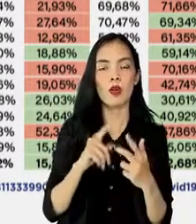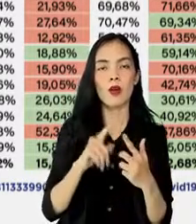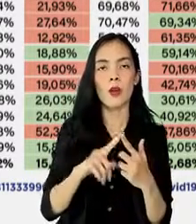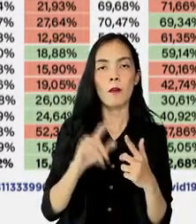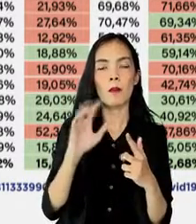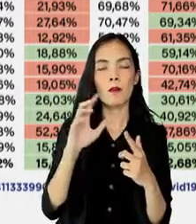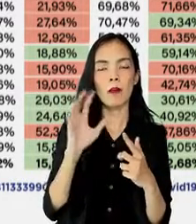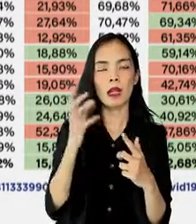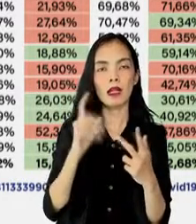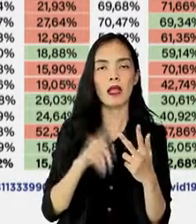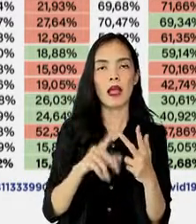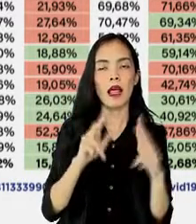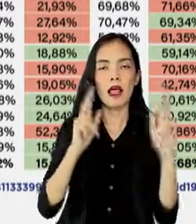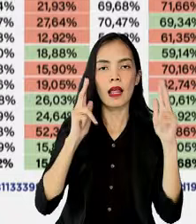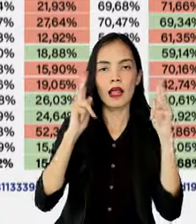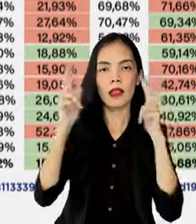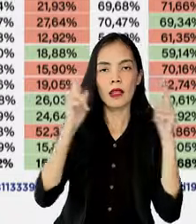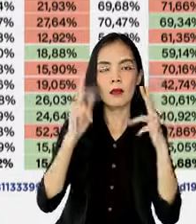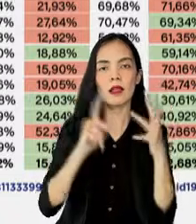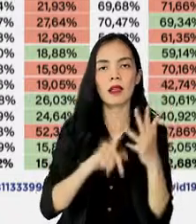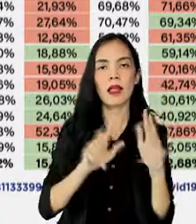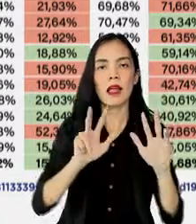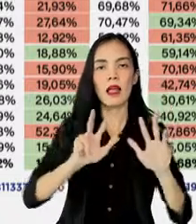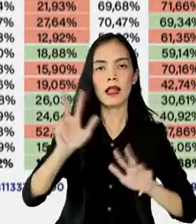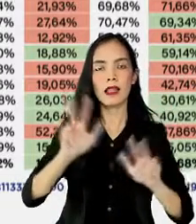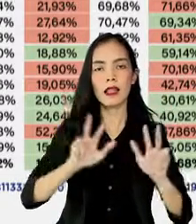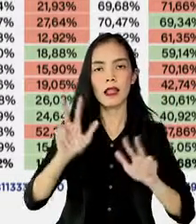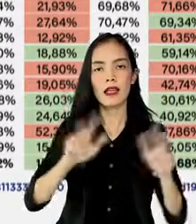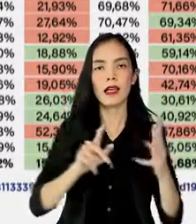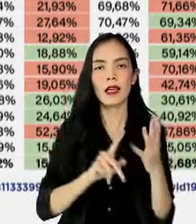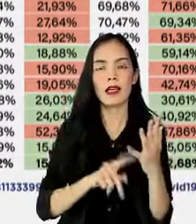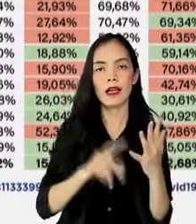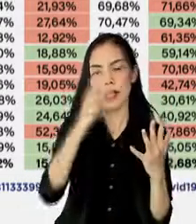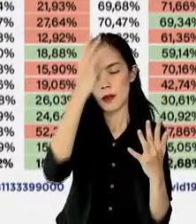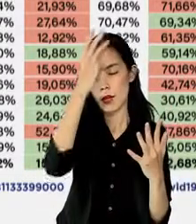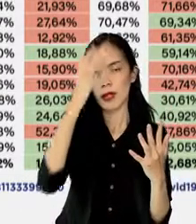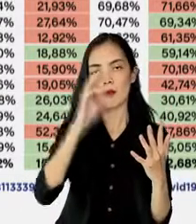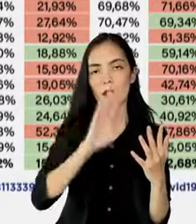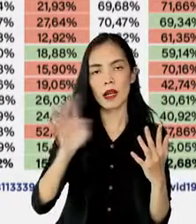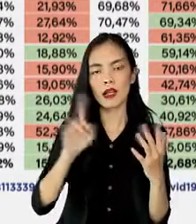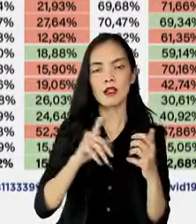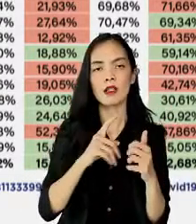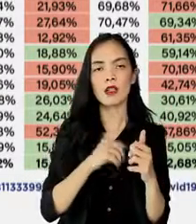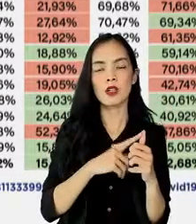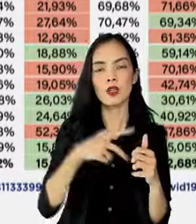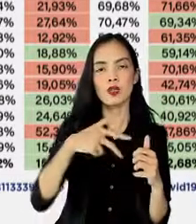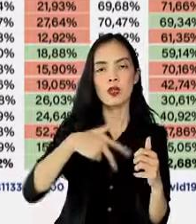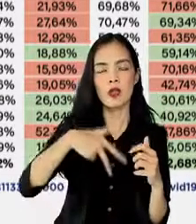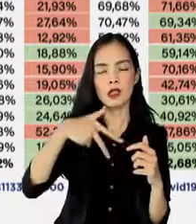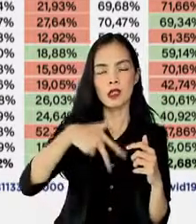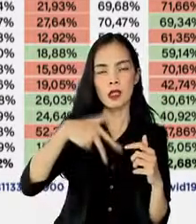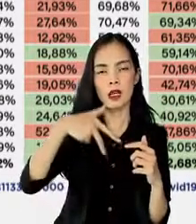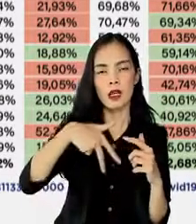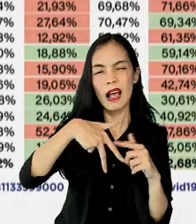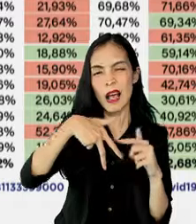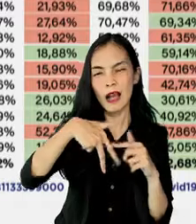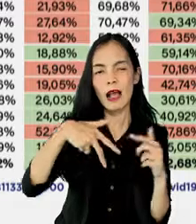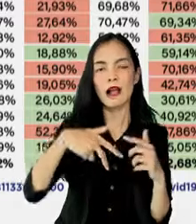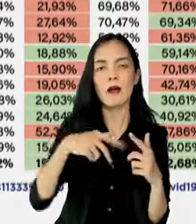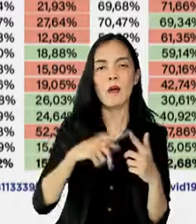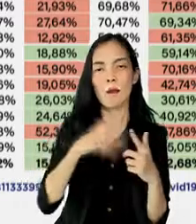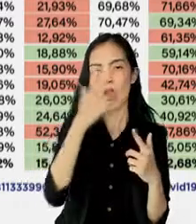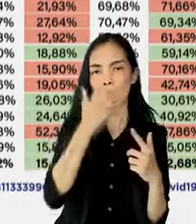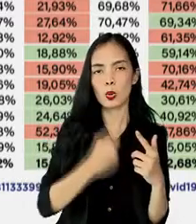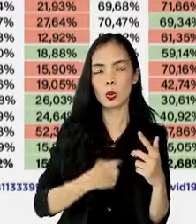NTB NTT Kalimantan Barat Sulawesi Tenggara Maluku Maluku Utara dan Papua